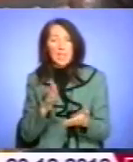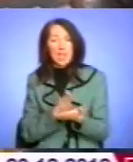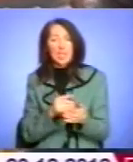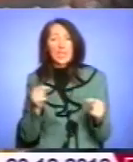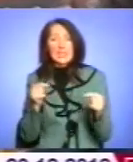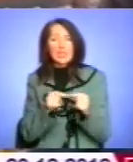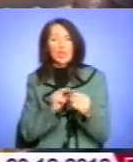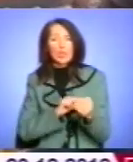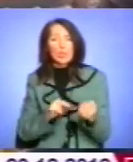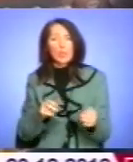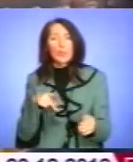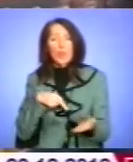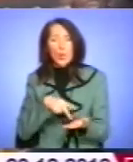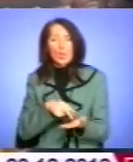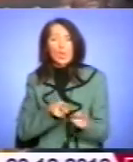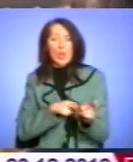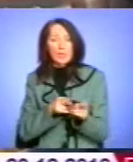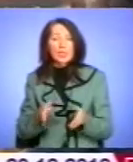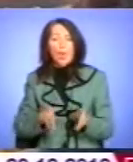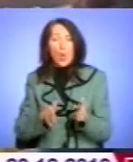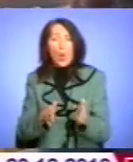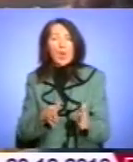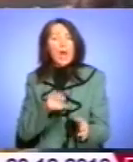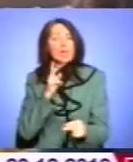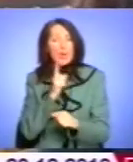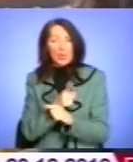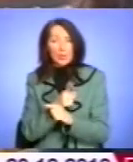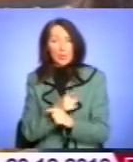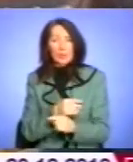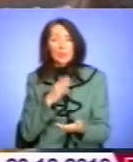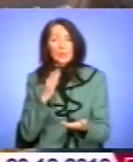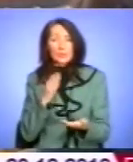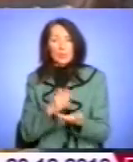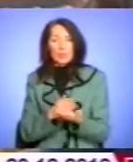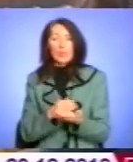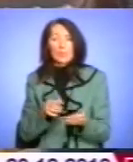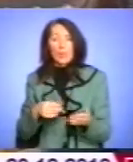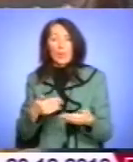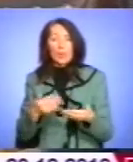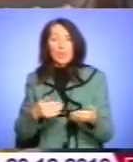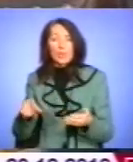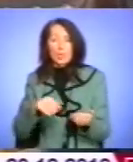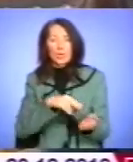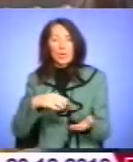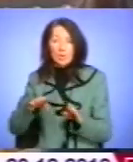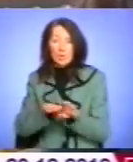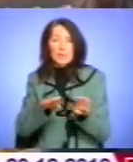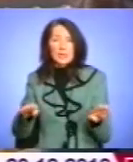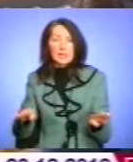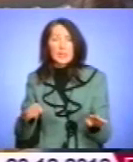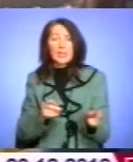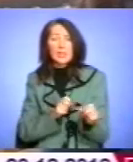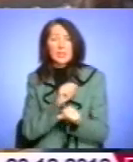чітко написано: ходіння по залізничних коліях заборонено. Встановлюються пішохідні настили. На станціях, які